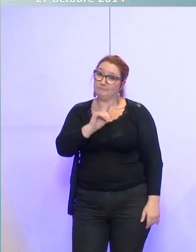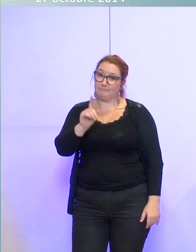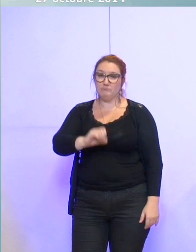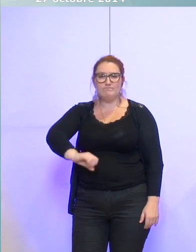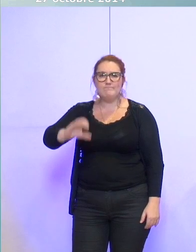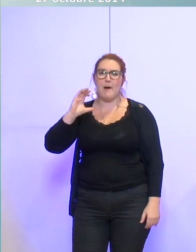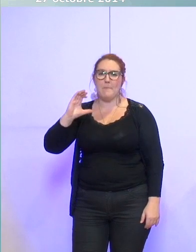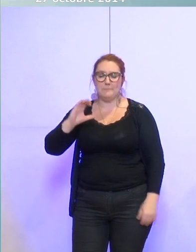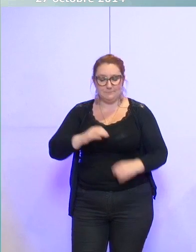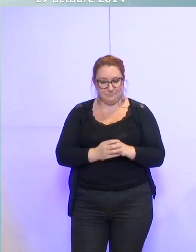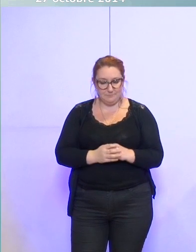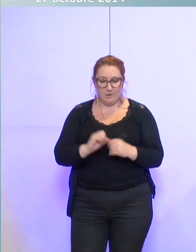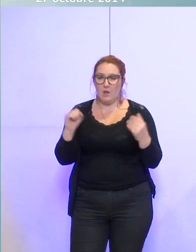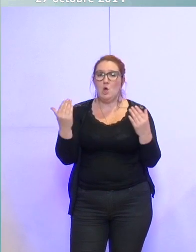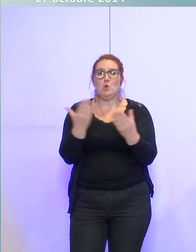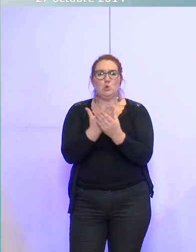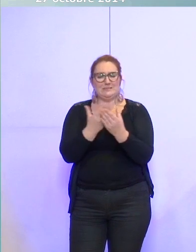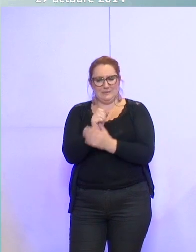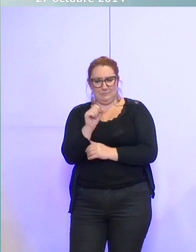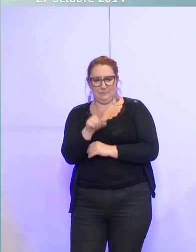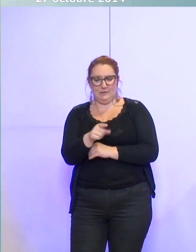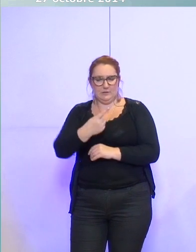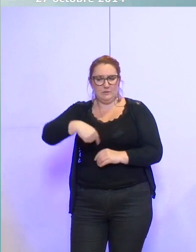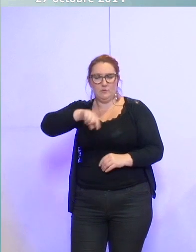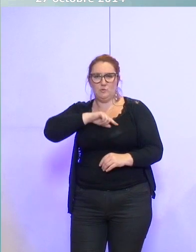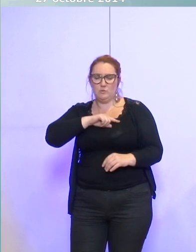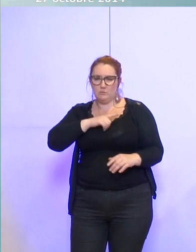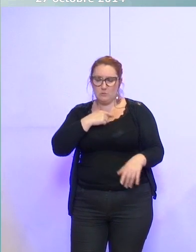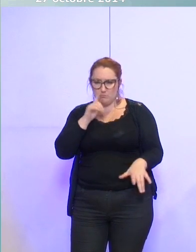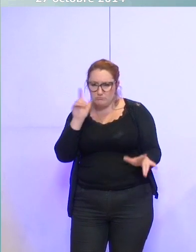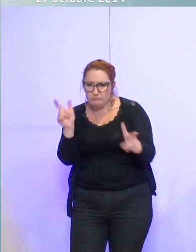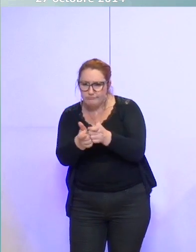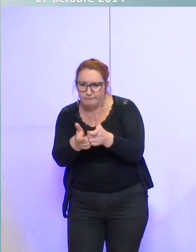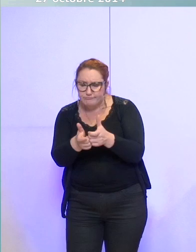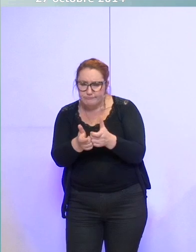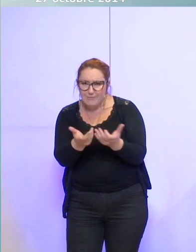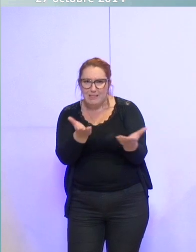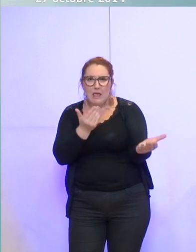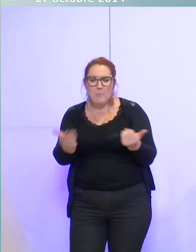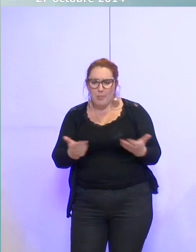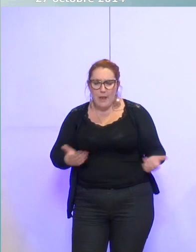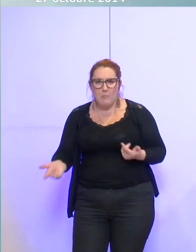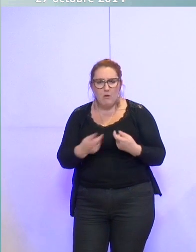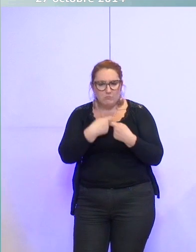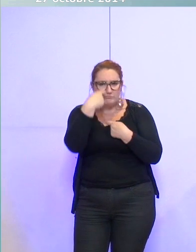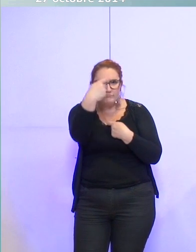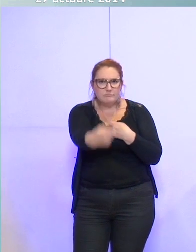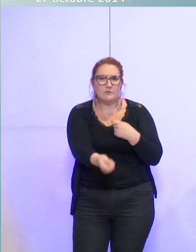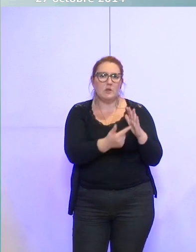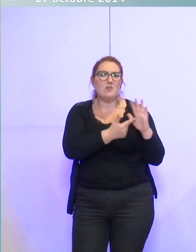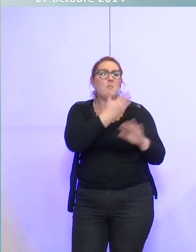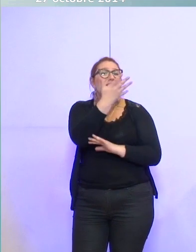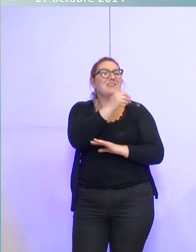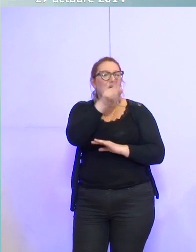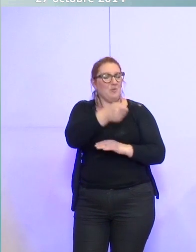dossier, notre attention a été attirée par la durée du démantèlement de l'installation, prévue en 2005 pour 5